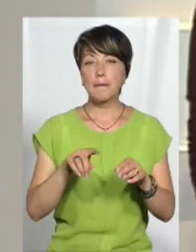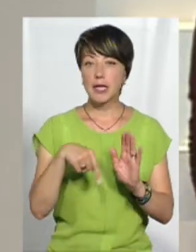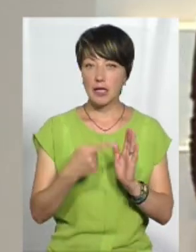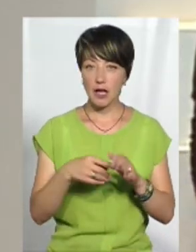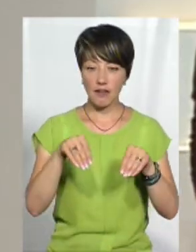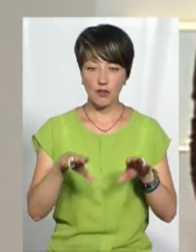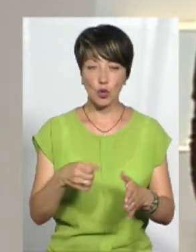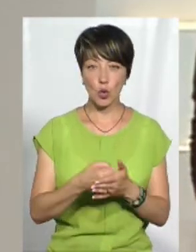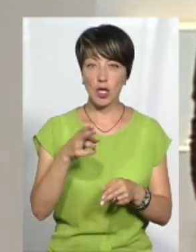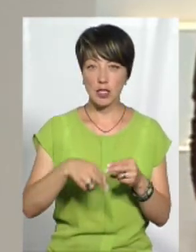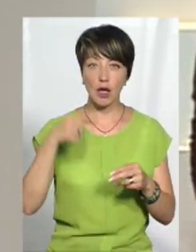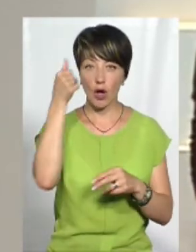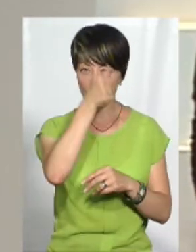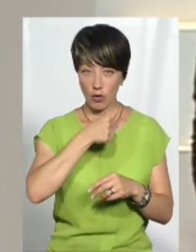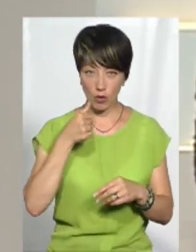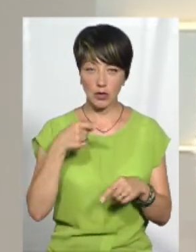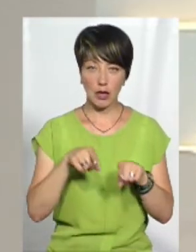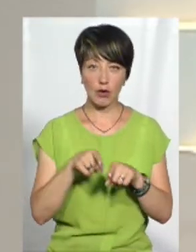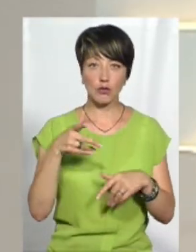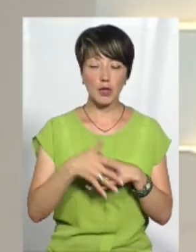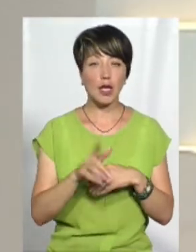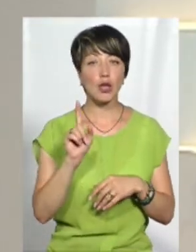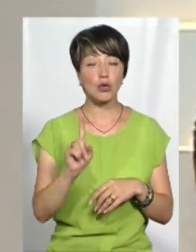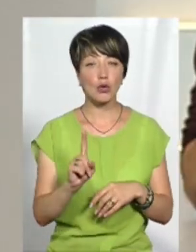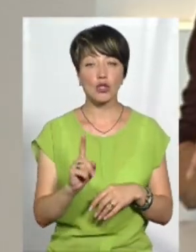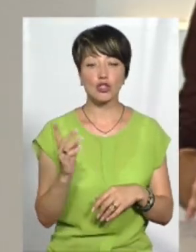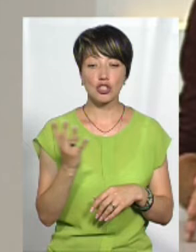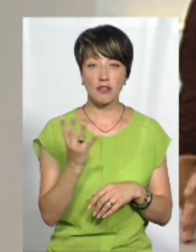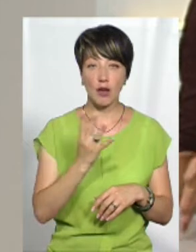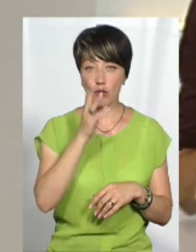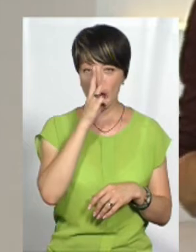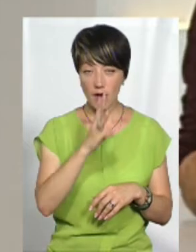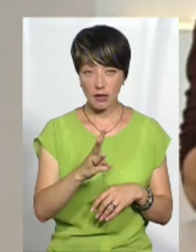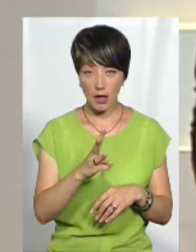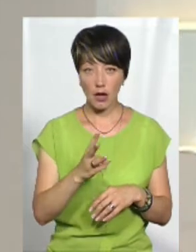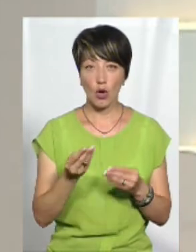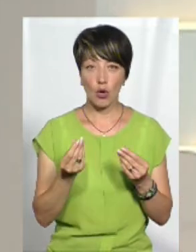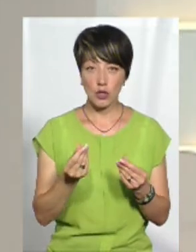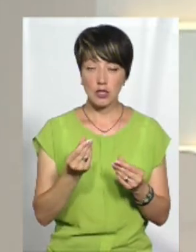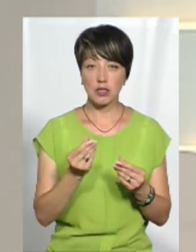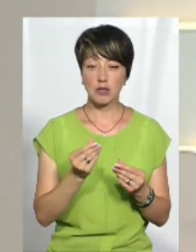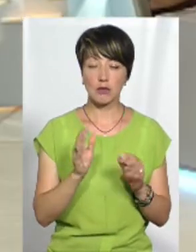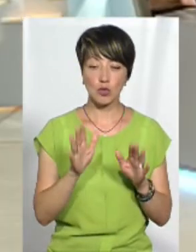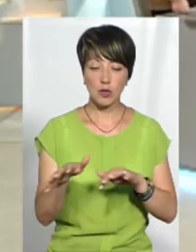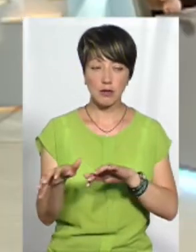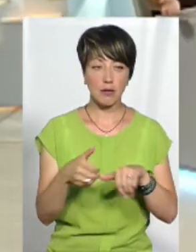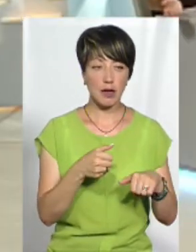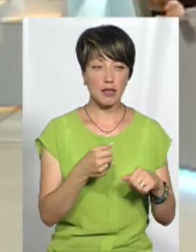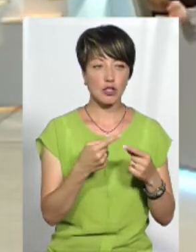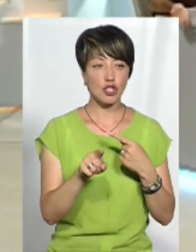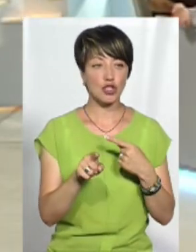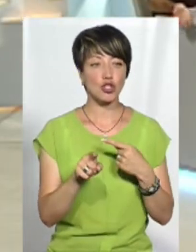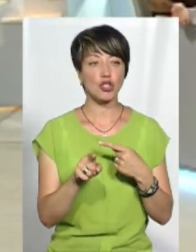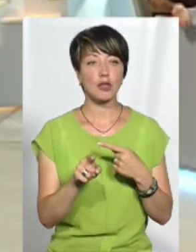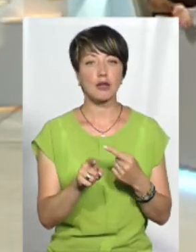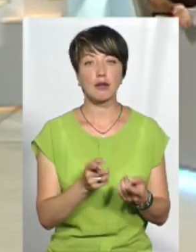кінця цього року. І наскільки я стало зрозуміло, і то вже в четвертому кварталі гроші на зарплати будуть забирати з